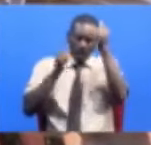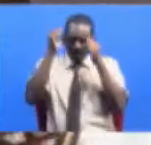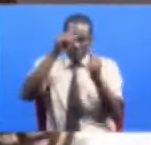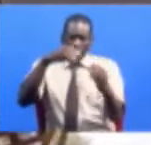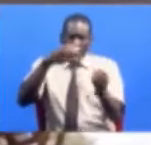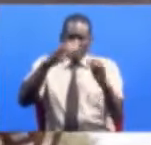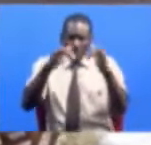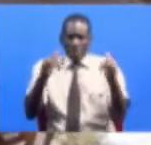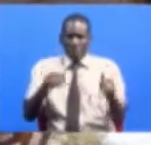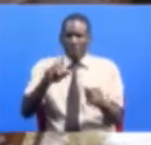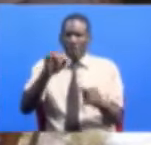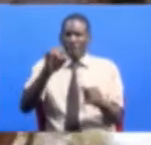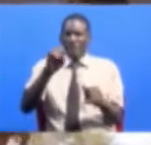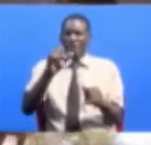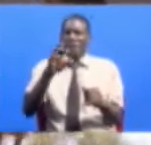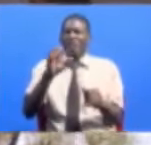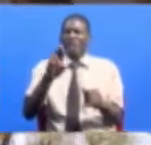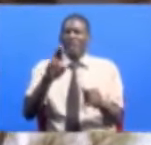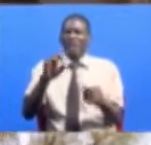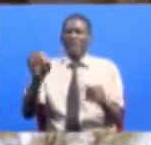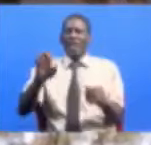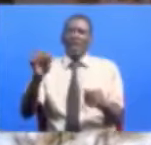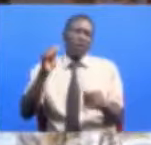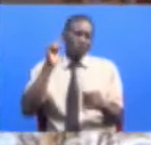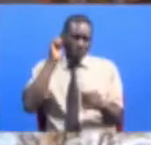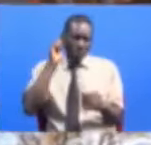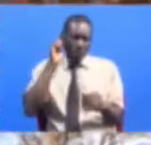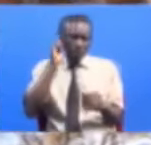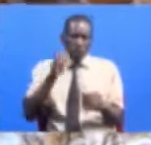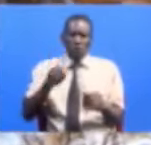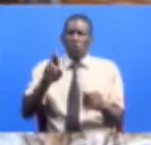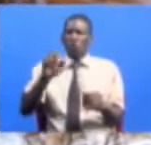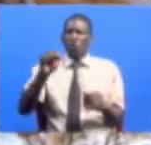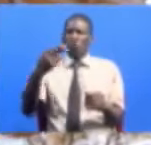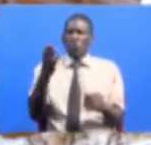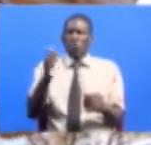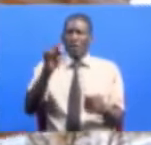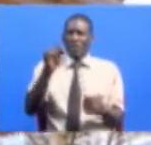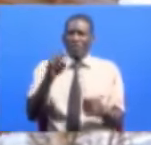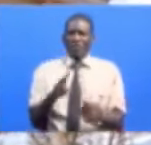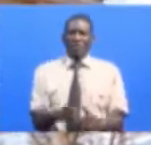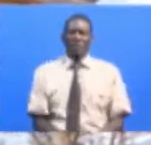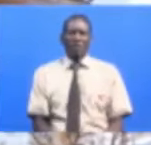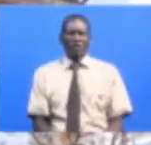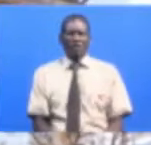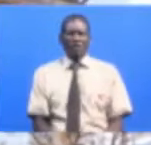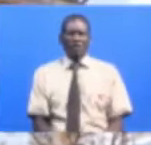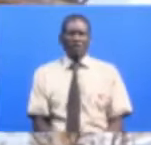eneo la Sarar, kaunti ya Elgeyo Marakwet. Ruth Sarmoi, NTV.